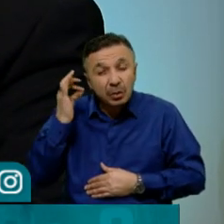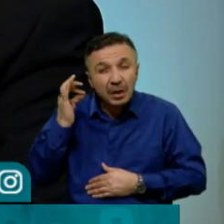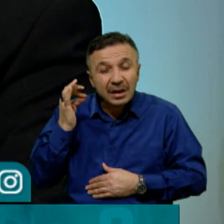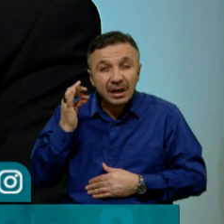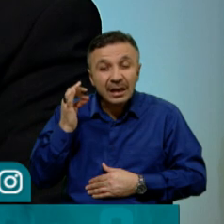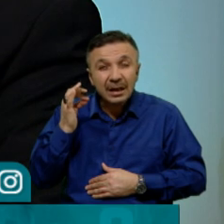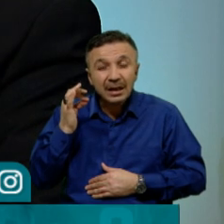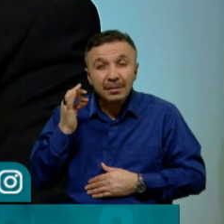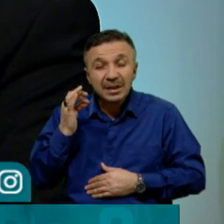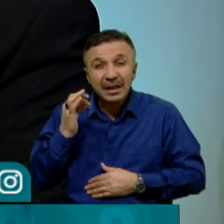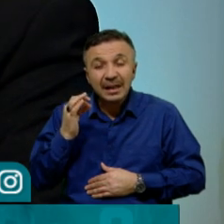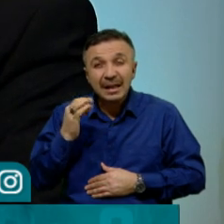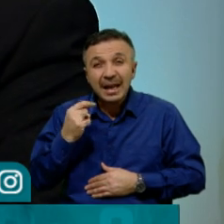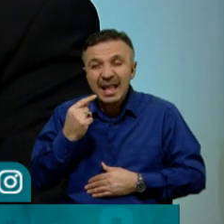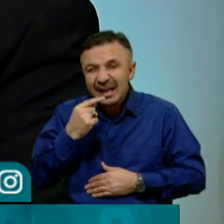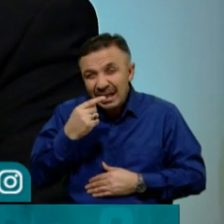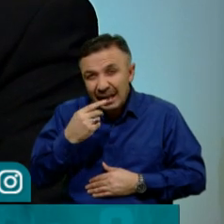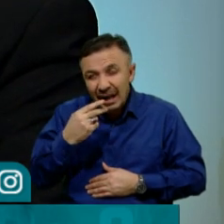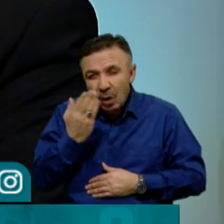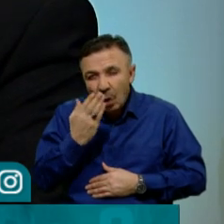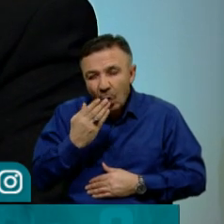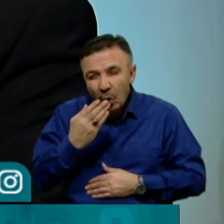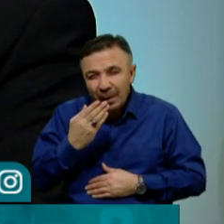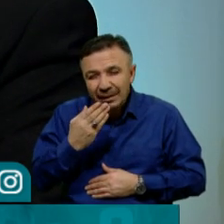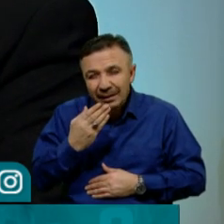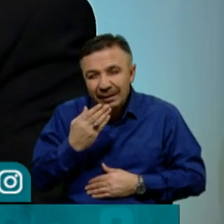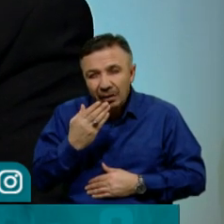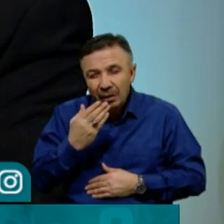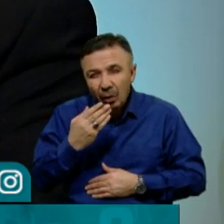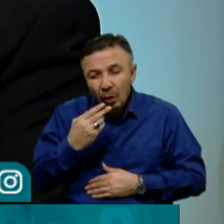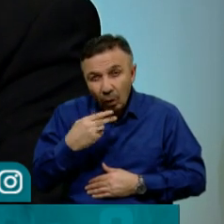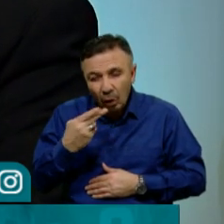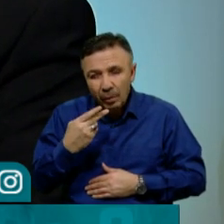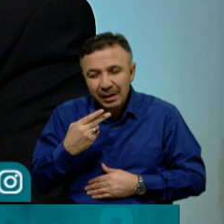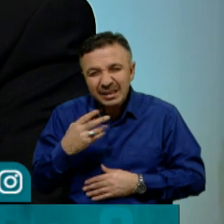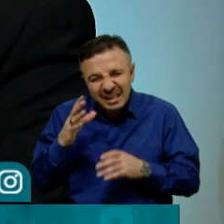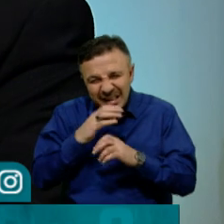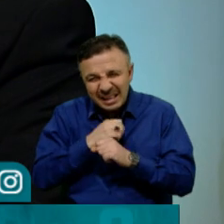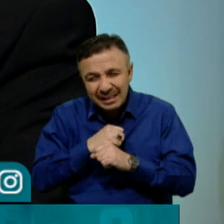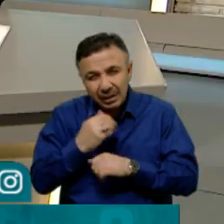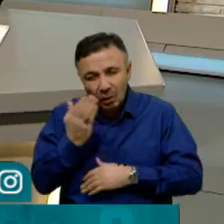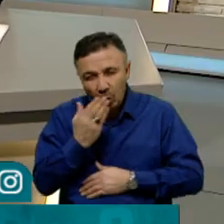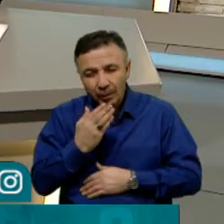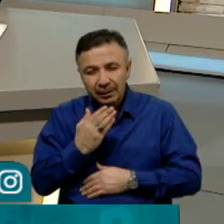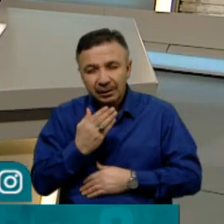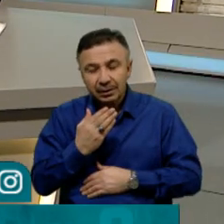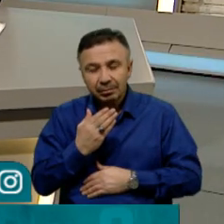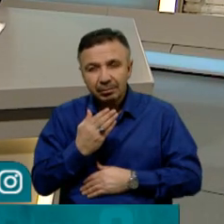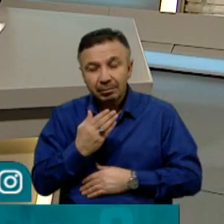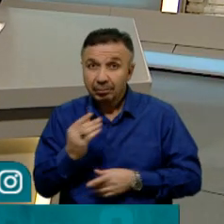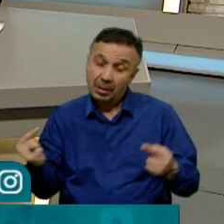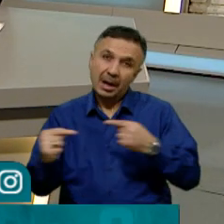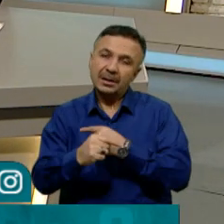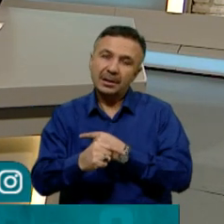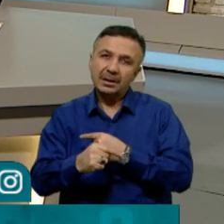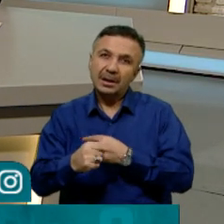okuması gizli kıraat tır Buna dikkat etmemiz gerekir Aksi takdirde namazlarımız da sıkıntı meydana gel